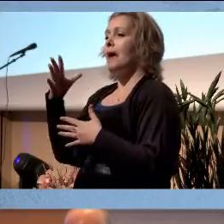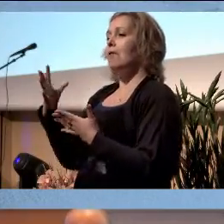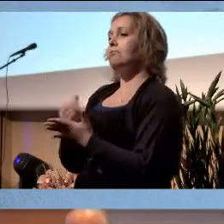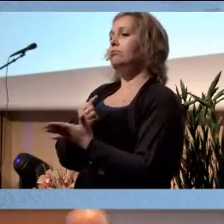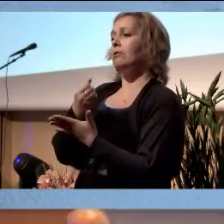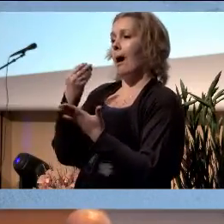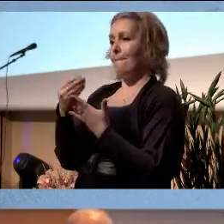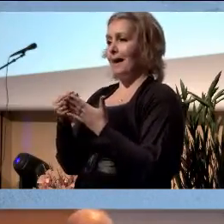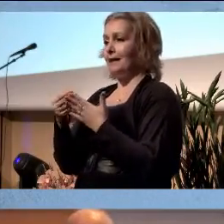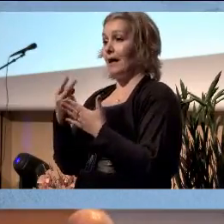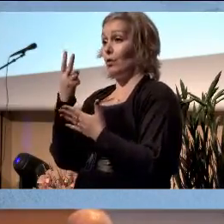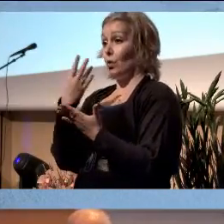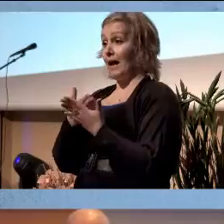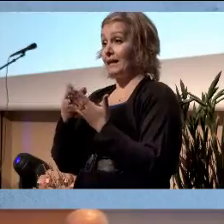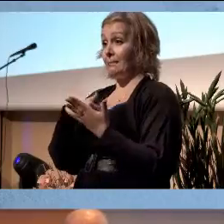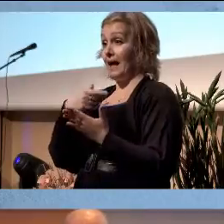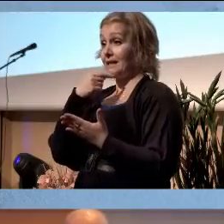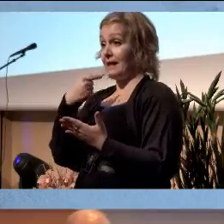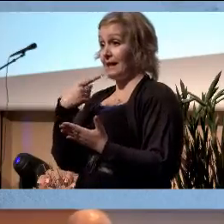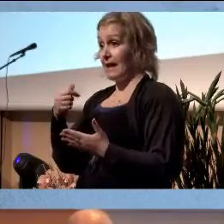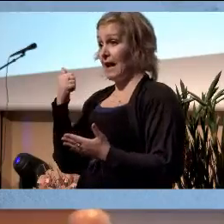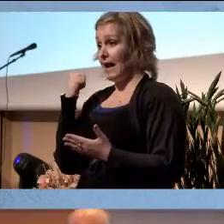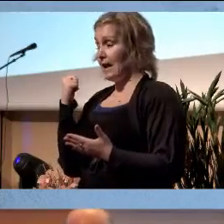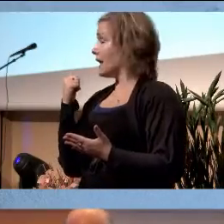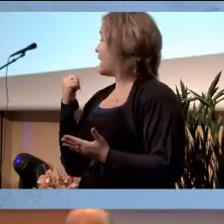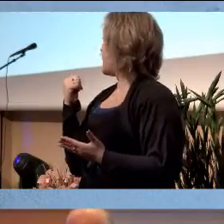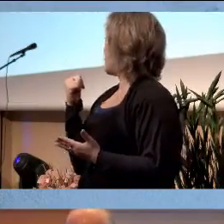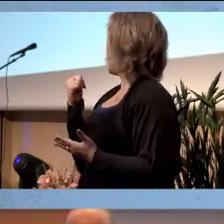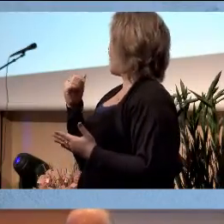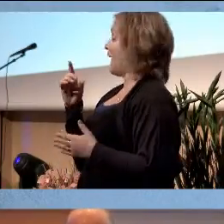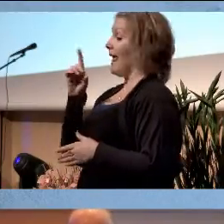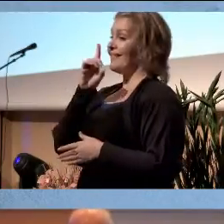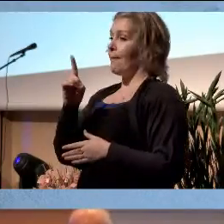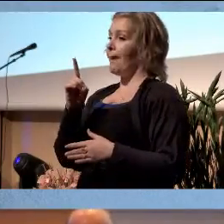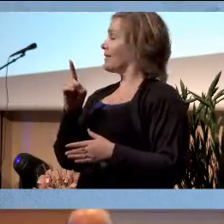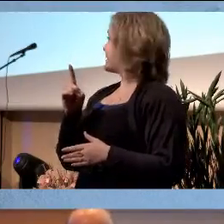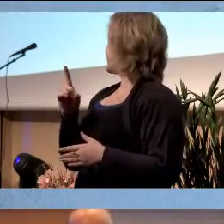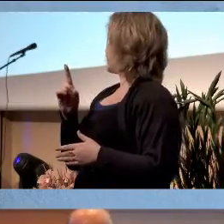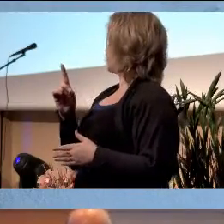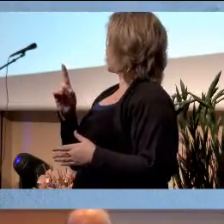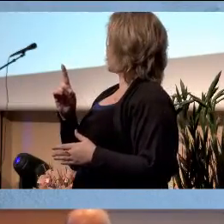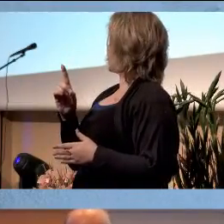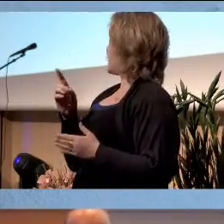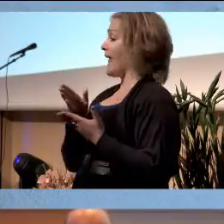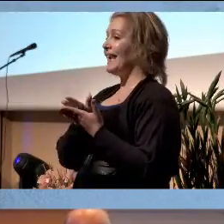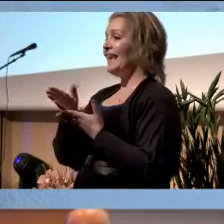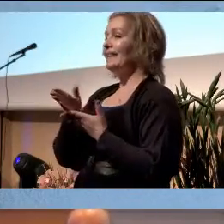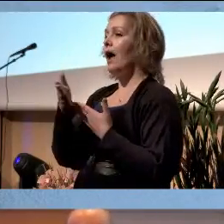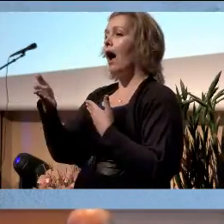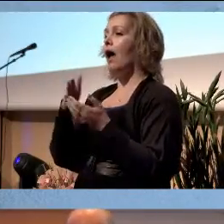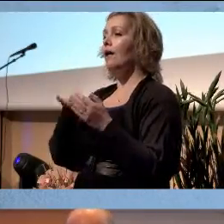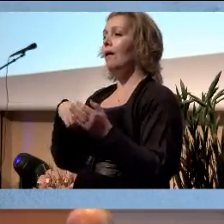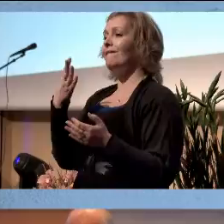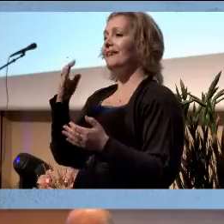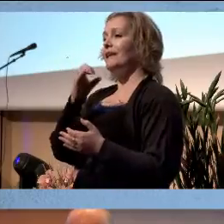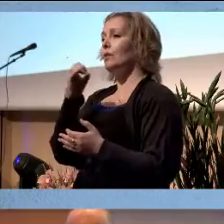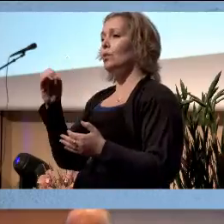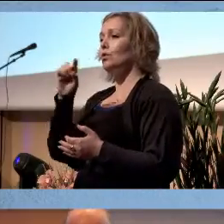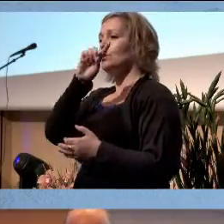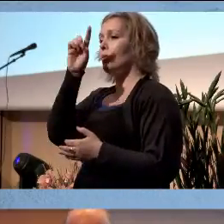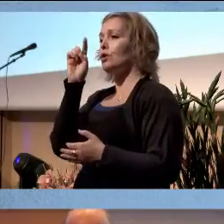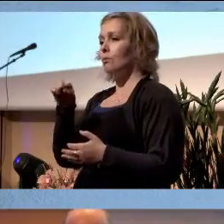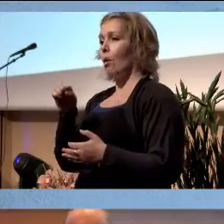pengene. To eksempler som jeg kjenner godt til. Diabeteslinjen handler 4000